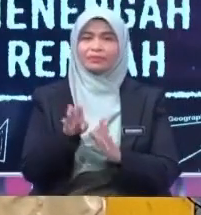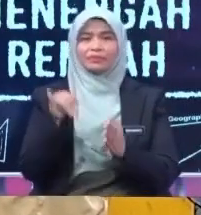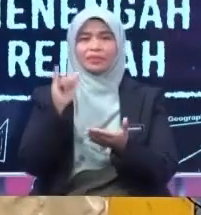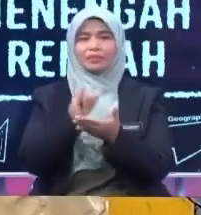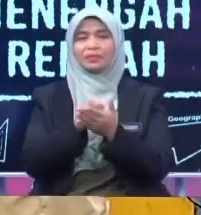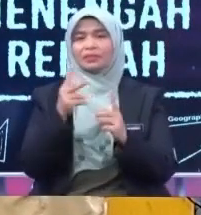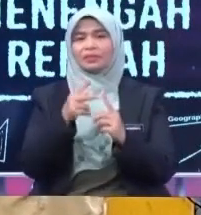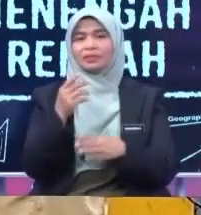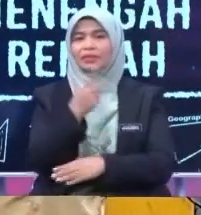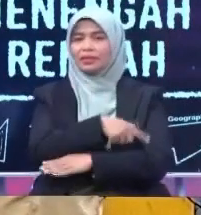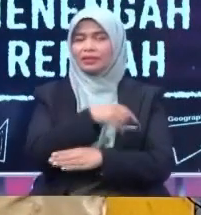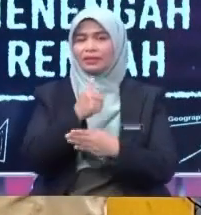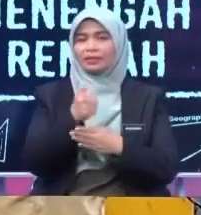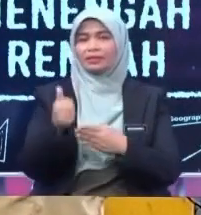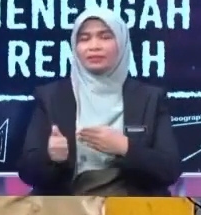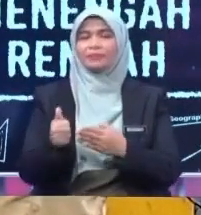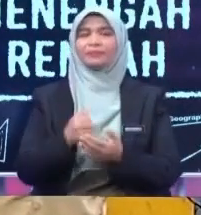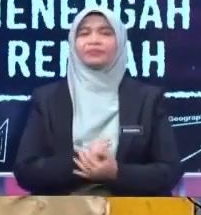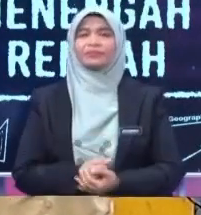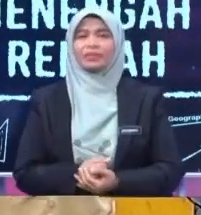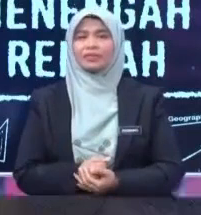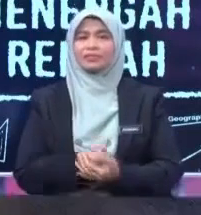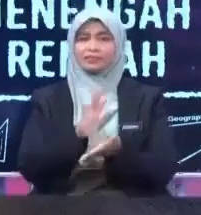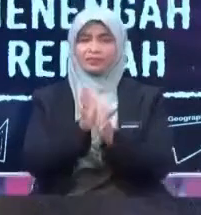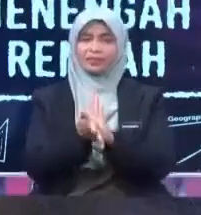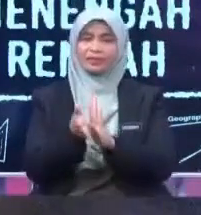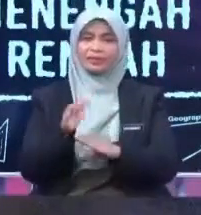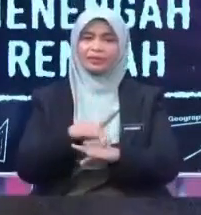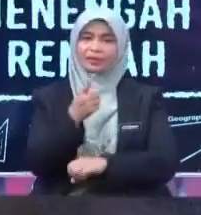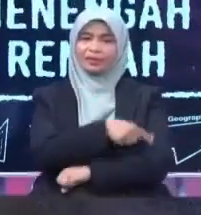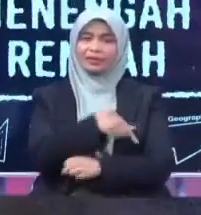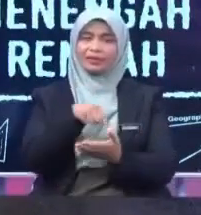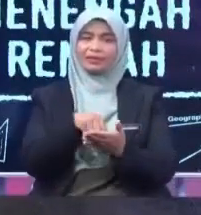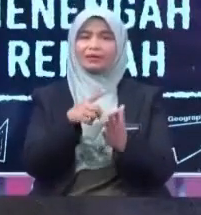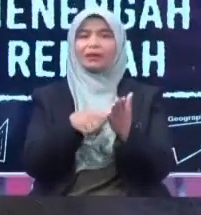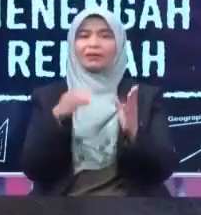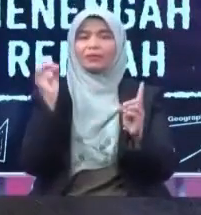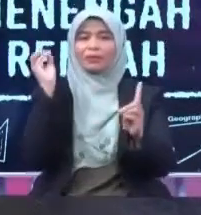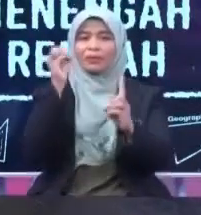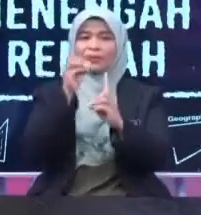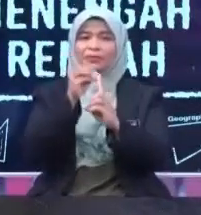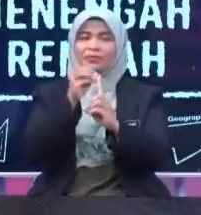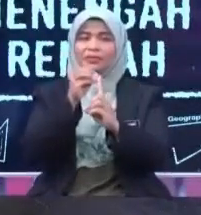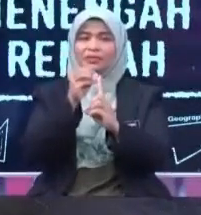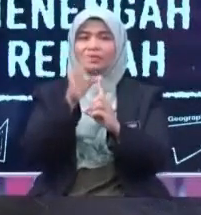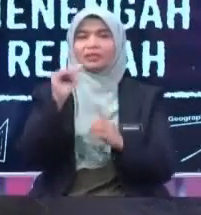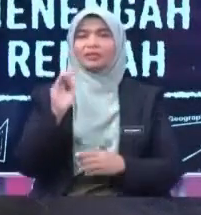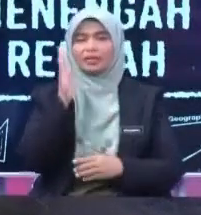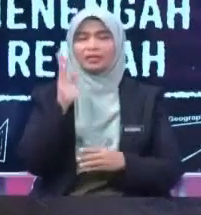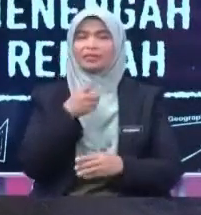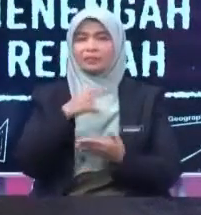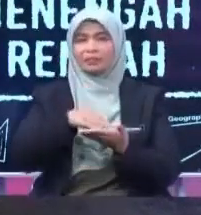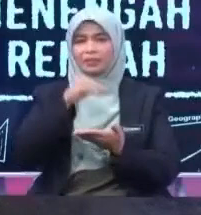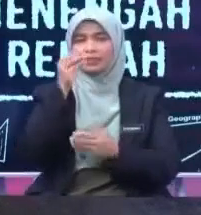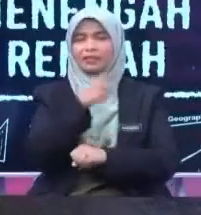kepada hari akhirat. Baik Ustazah. Okay. Jadi pada hari ini apakah objektif ataupun yang akan kita mempelajari pada